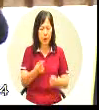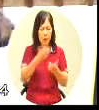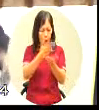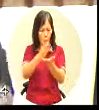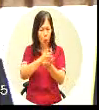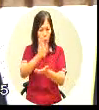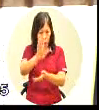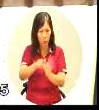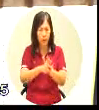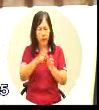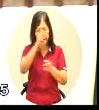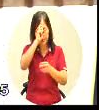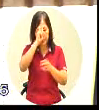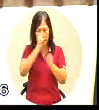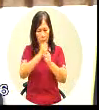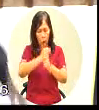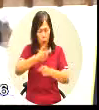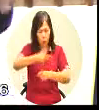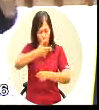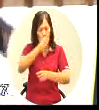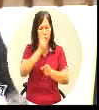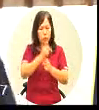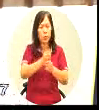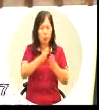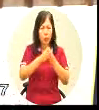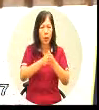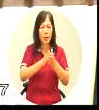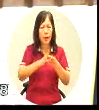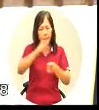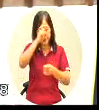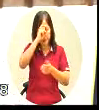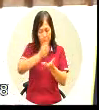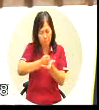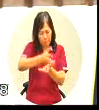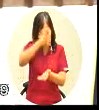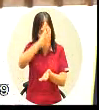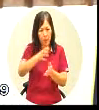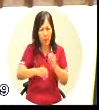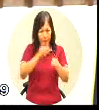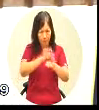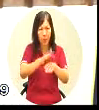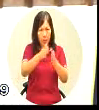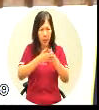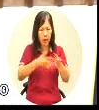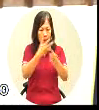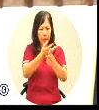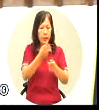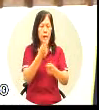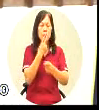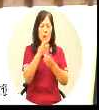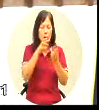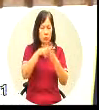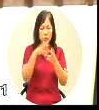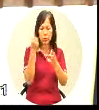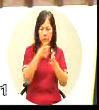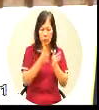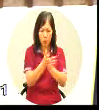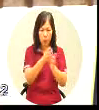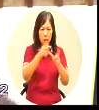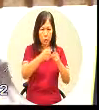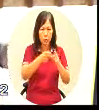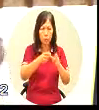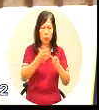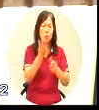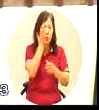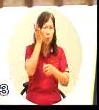了，那希望这个工程赶快进行哦，这个旅运大楼赶快盖好，让我们的市政府的亚洲新湾区哦可以比较顺利，